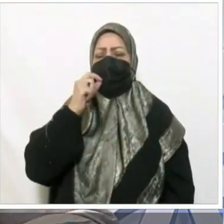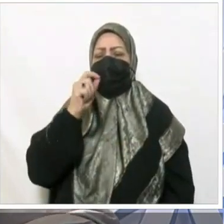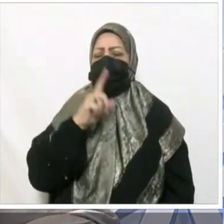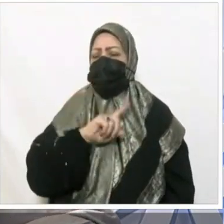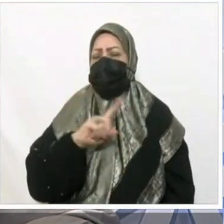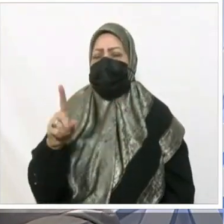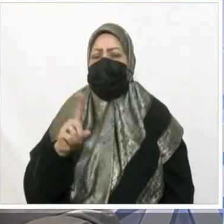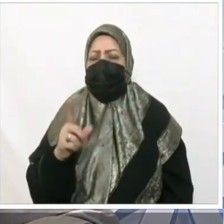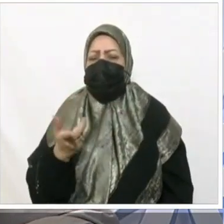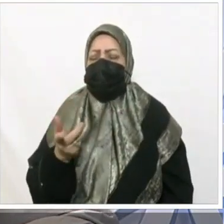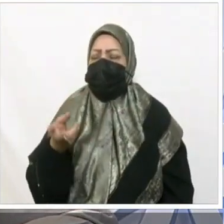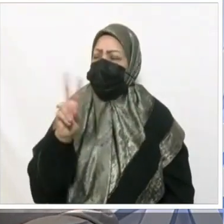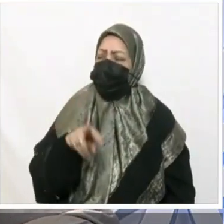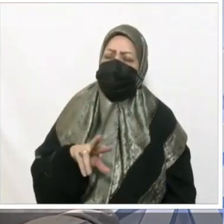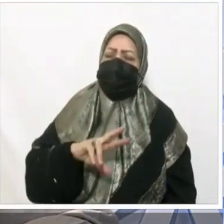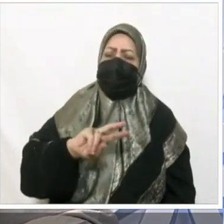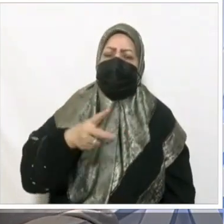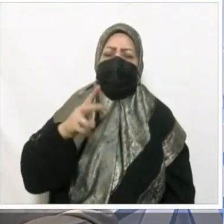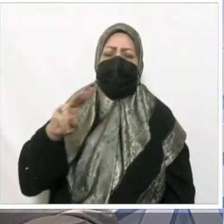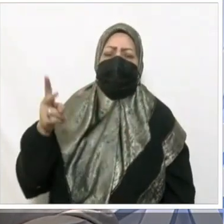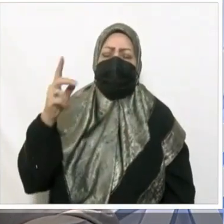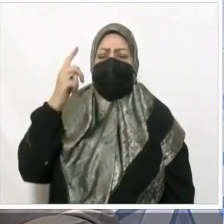يوجبون على الناس